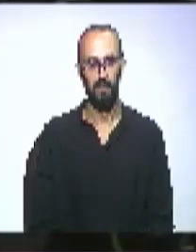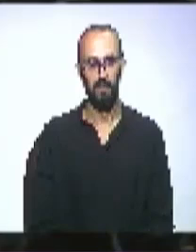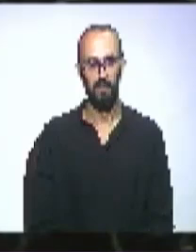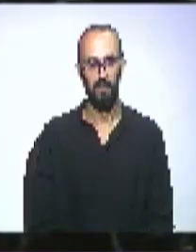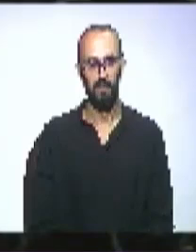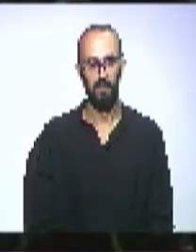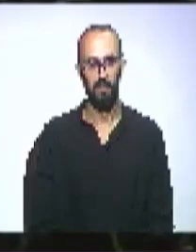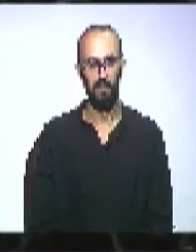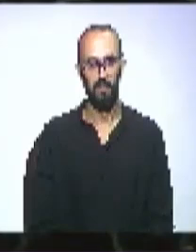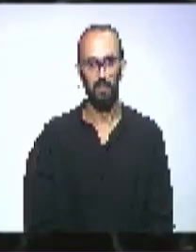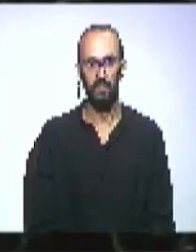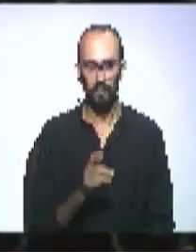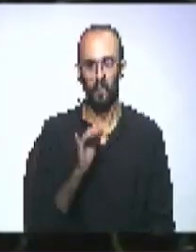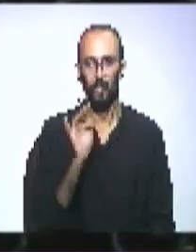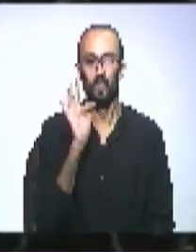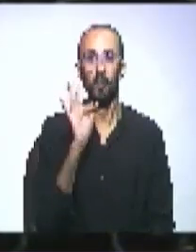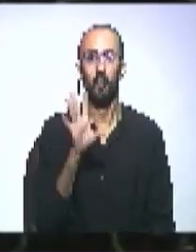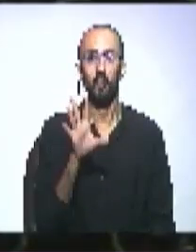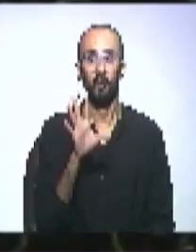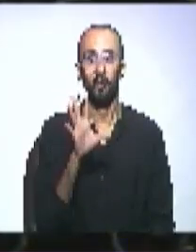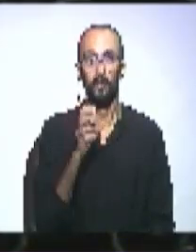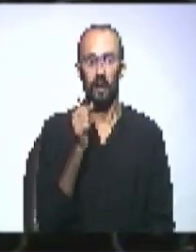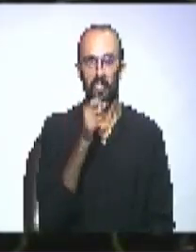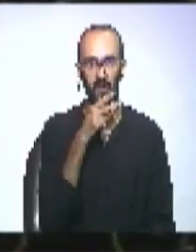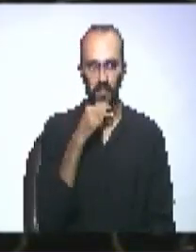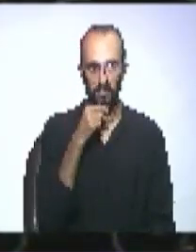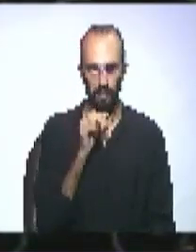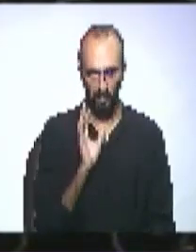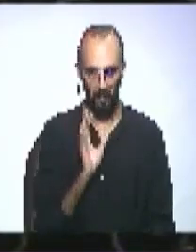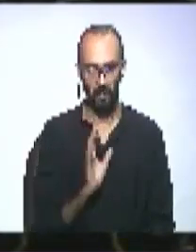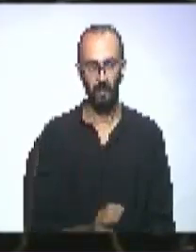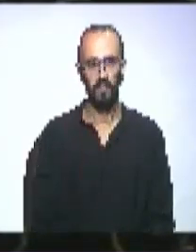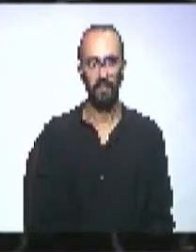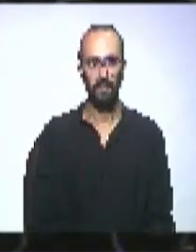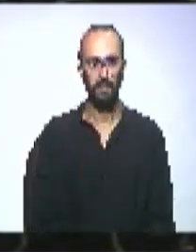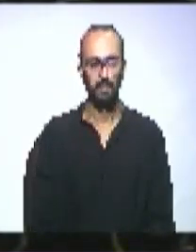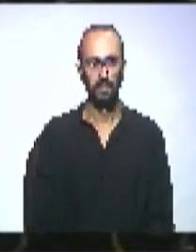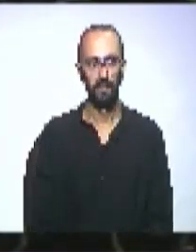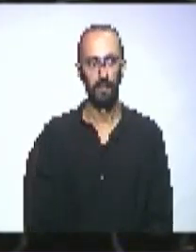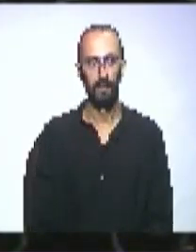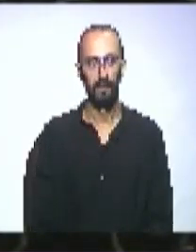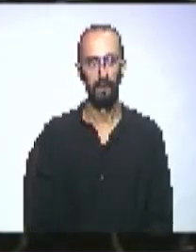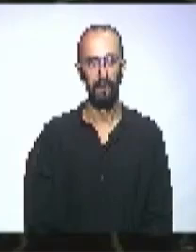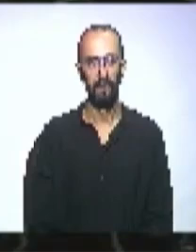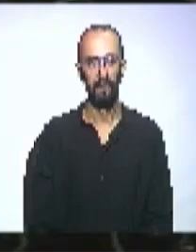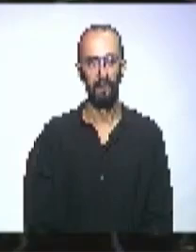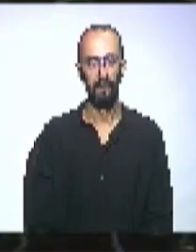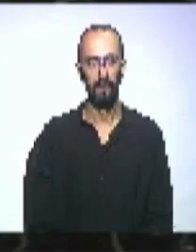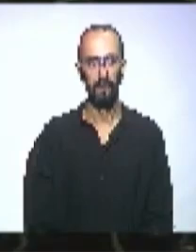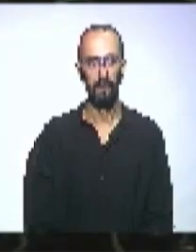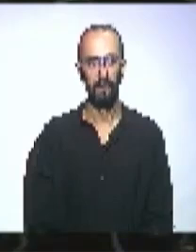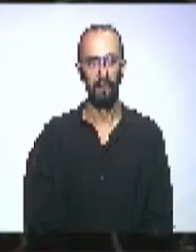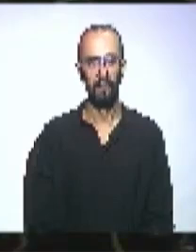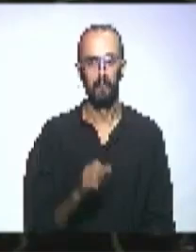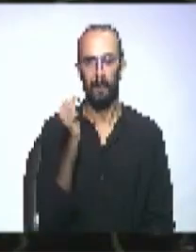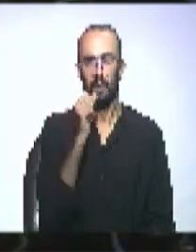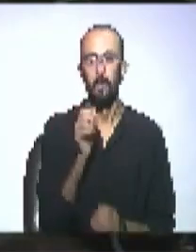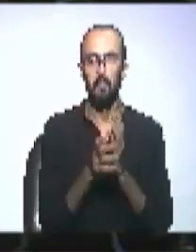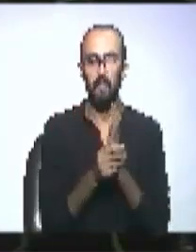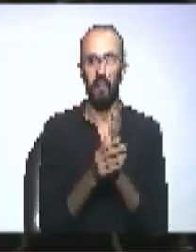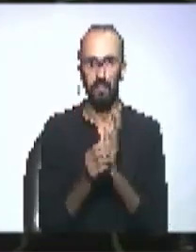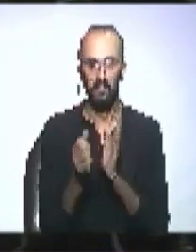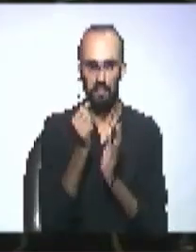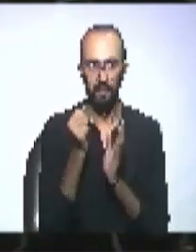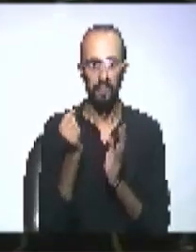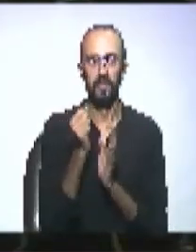ونص الكمية مستردة، نحط واحد لاتنين مستردة، ونحط شوية دبس رمان. ما عندكيش دبس رمان، شوية عسل